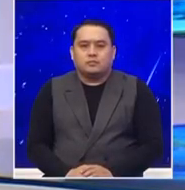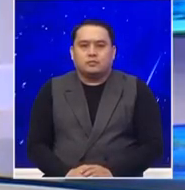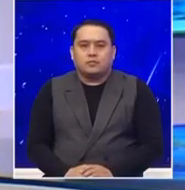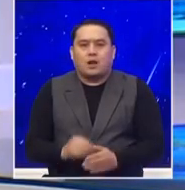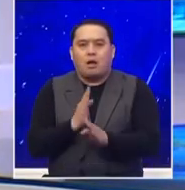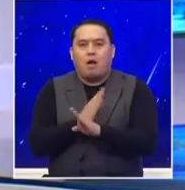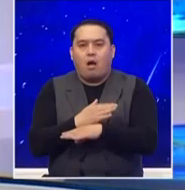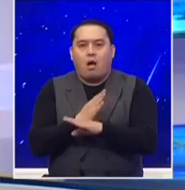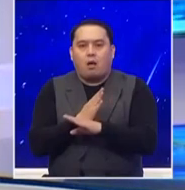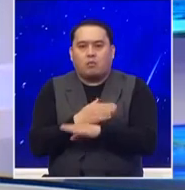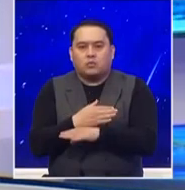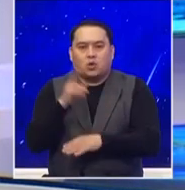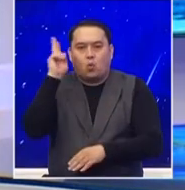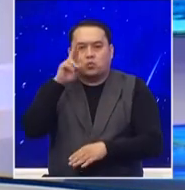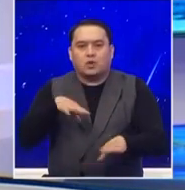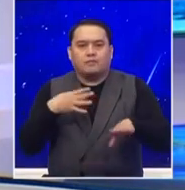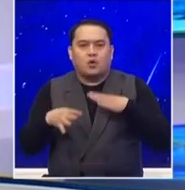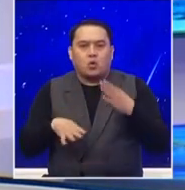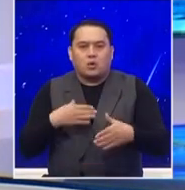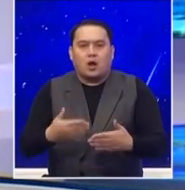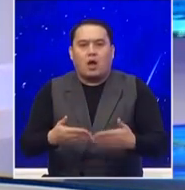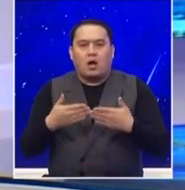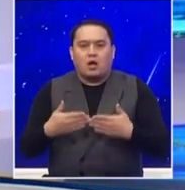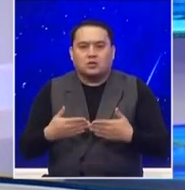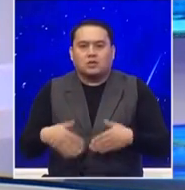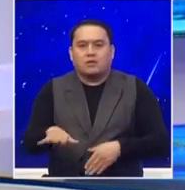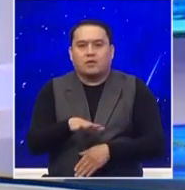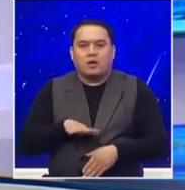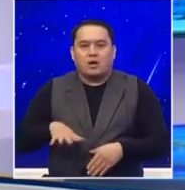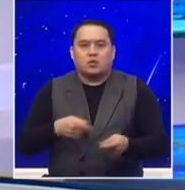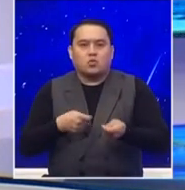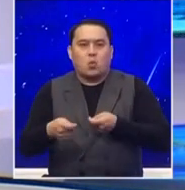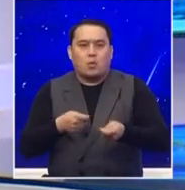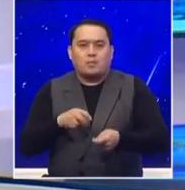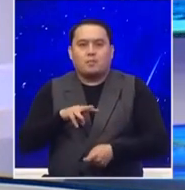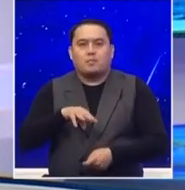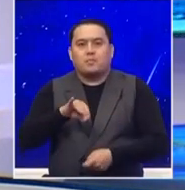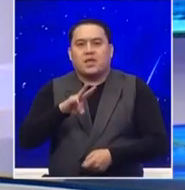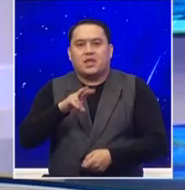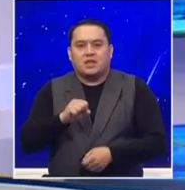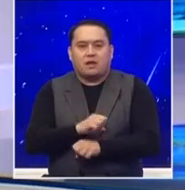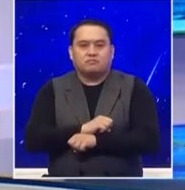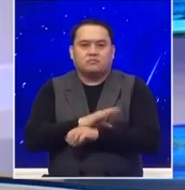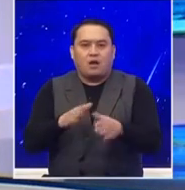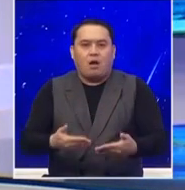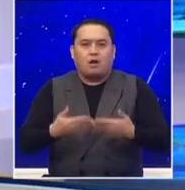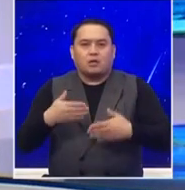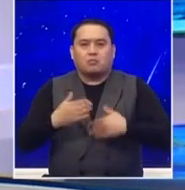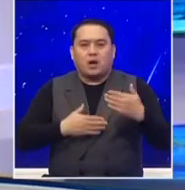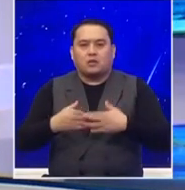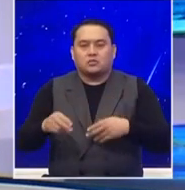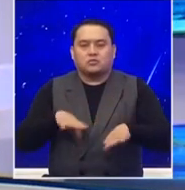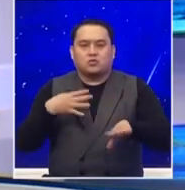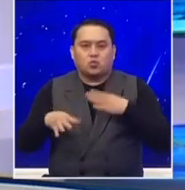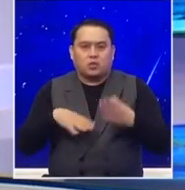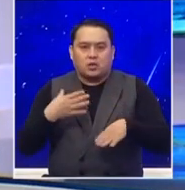Қапшағайда инженерлік-саперлік оқу жаттығуы өтті. Берек полигонында рота командирлері мина жарылысы кезіндегі практикалық жаттығуларды